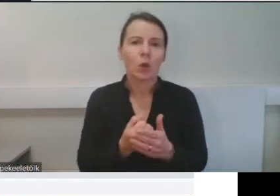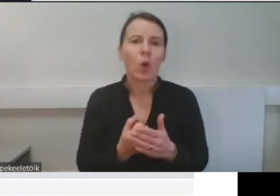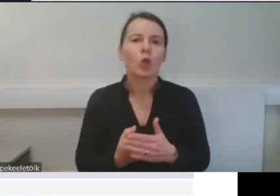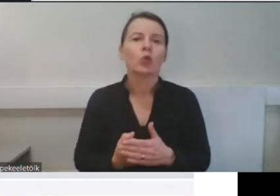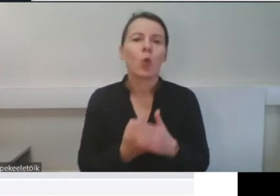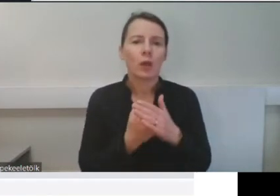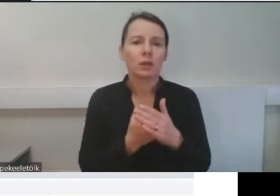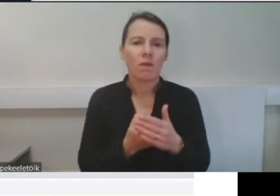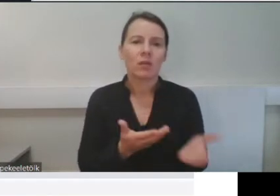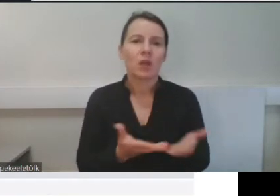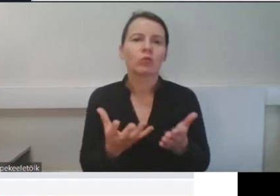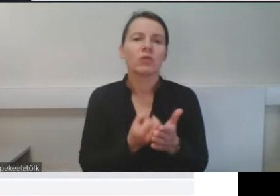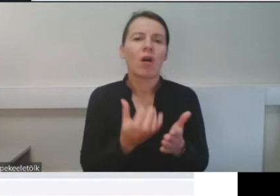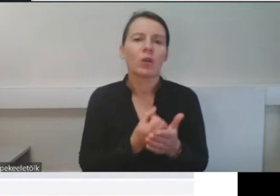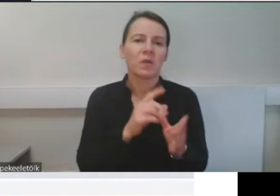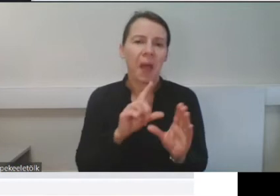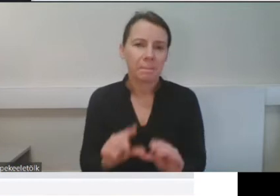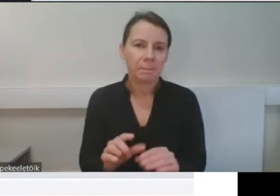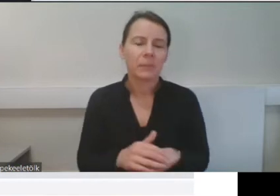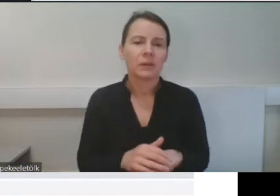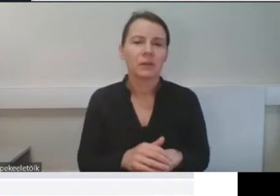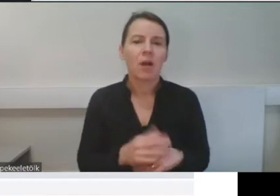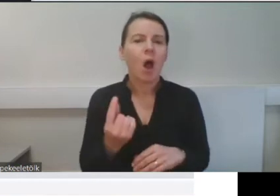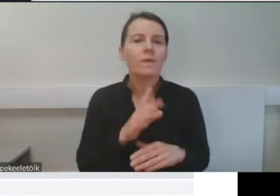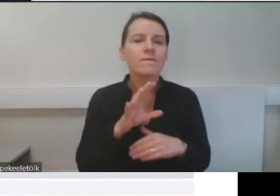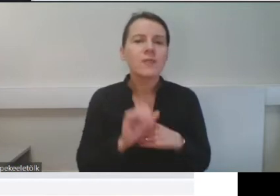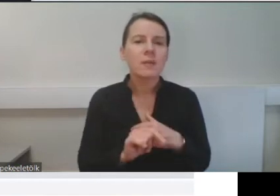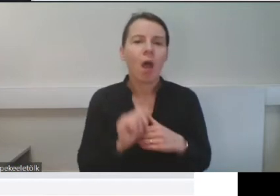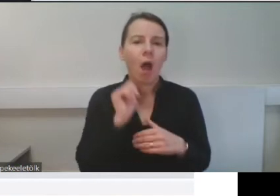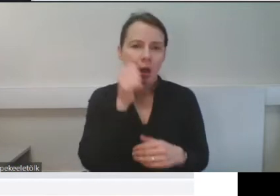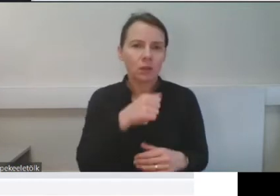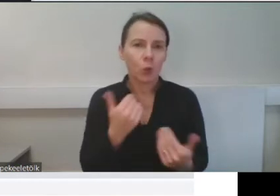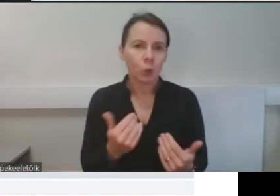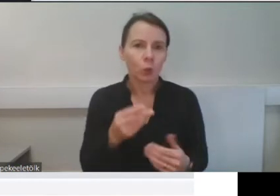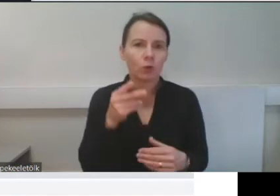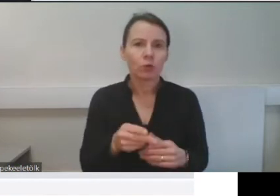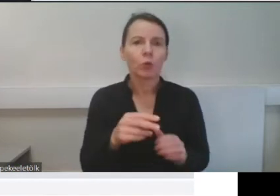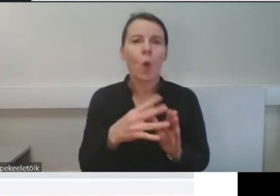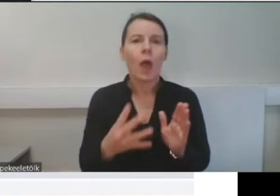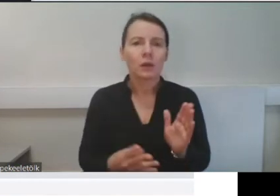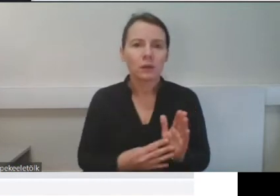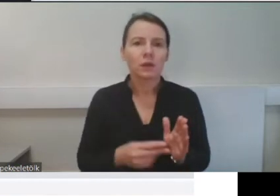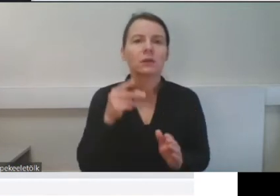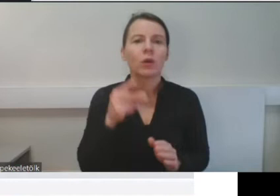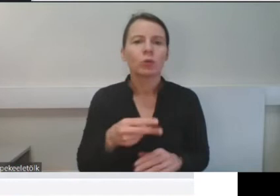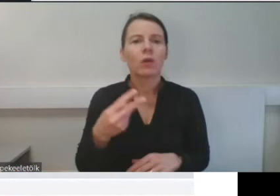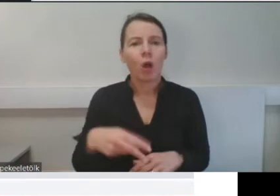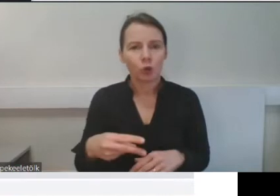üldse oma kodust ja ka selle kohta, et kuhu nad, kui nad siis